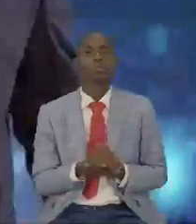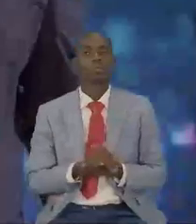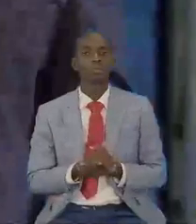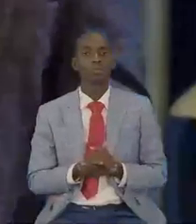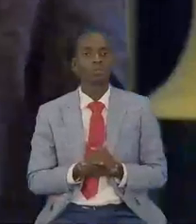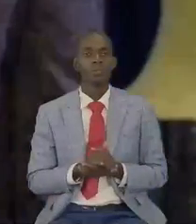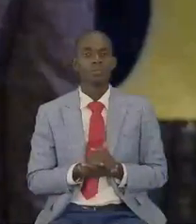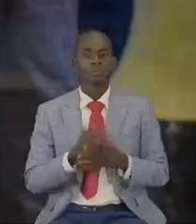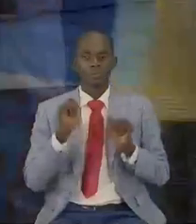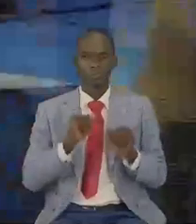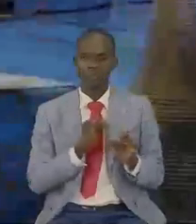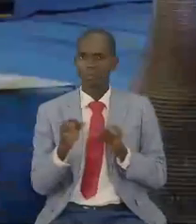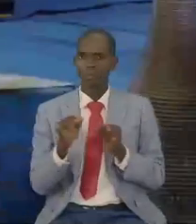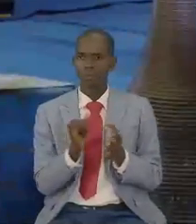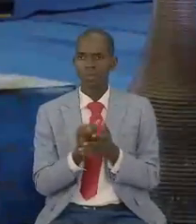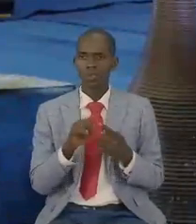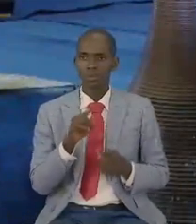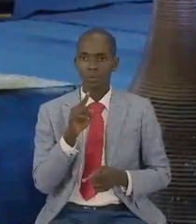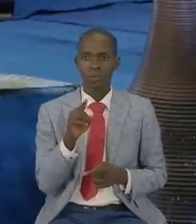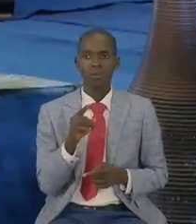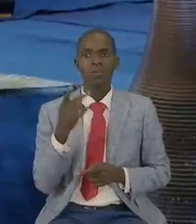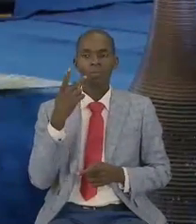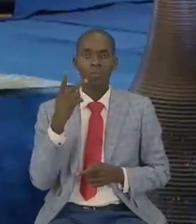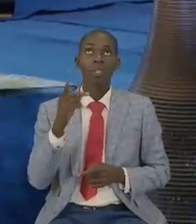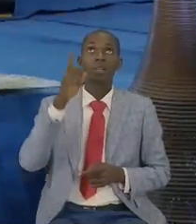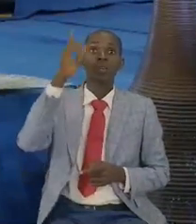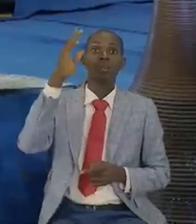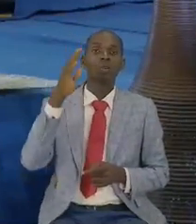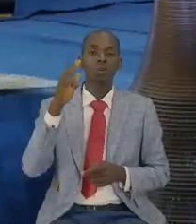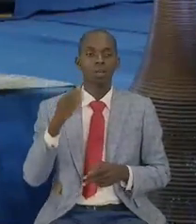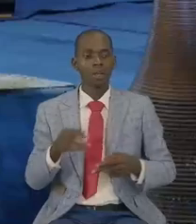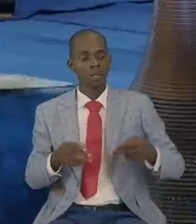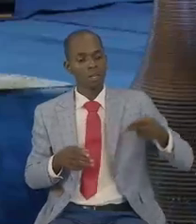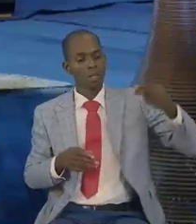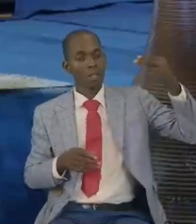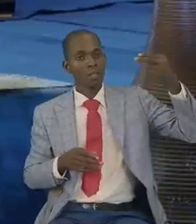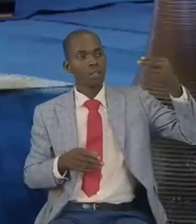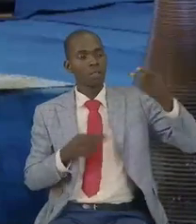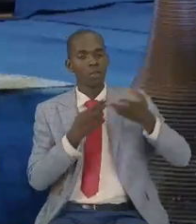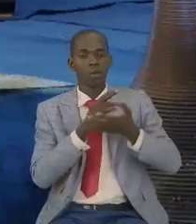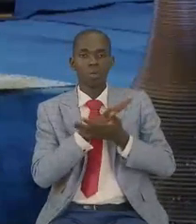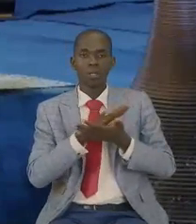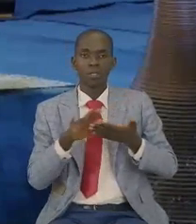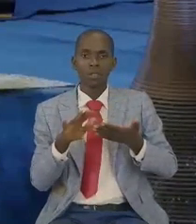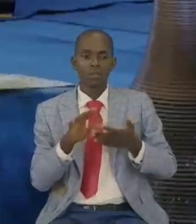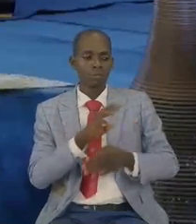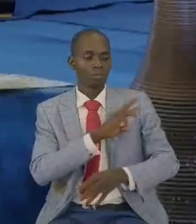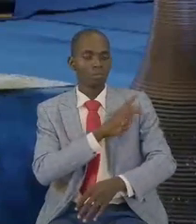Est-ce que je peux vous expliquer cela? Regardez Dieu qui est haut placé là-bas. Saint,